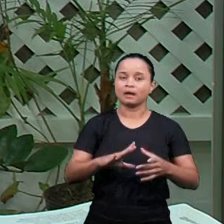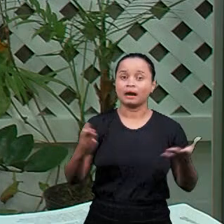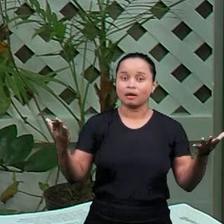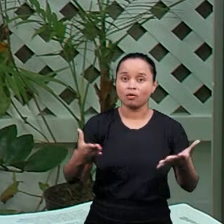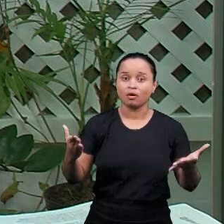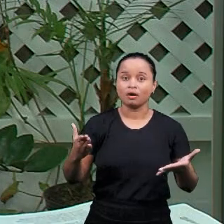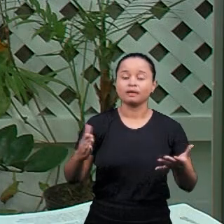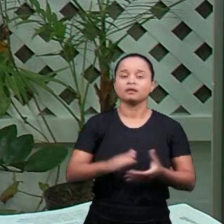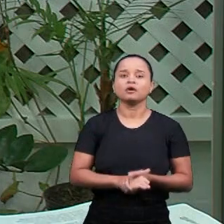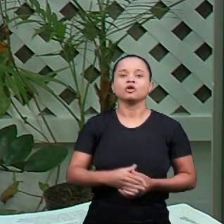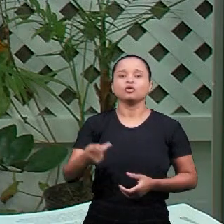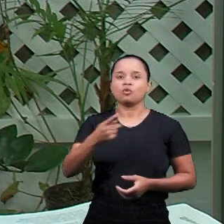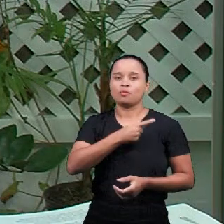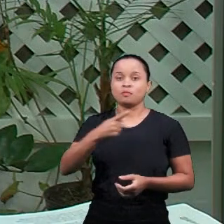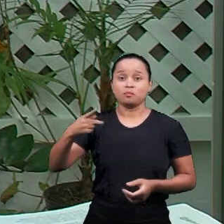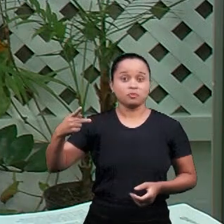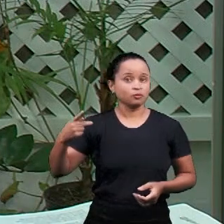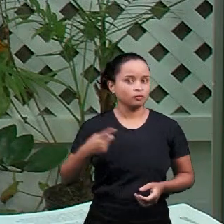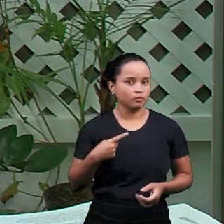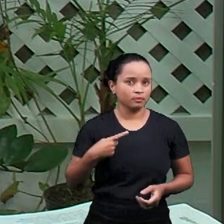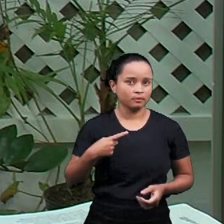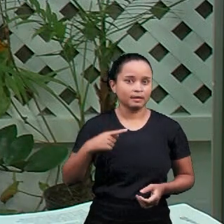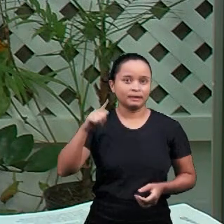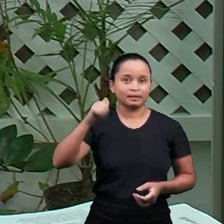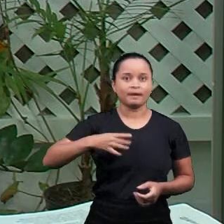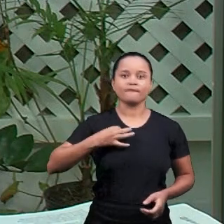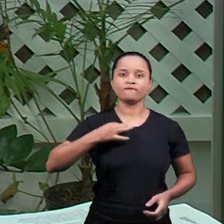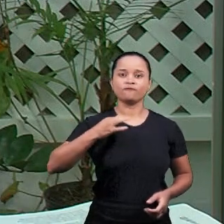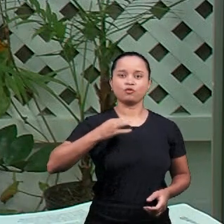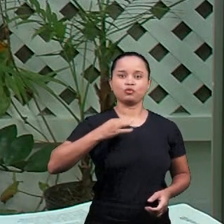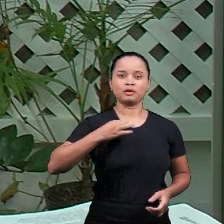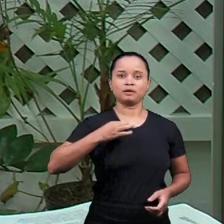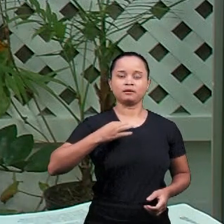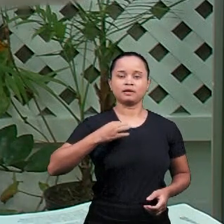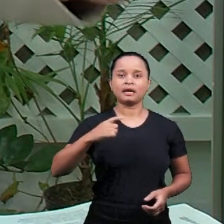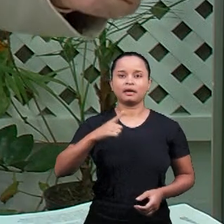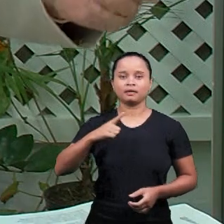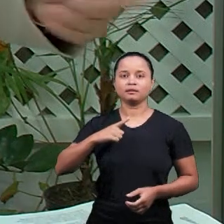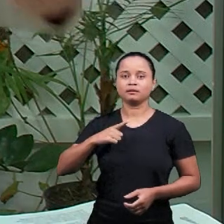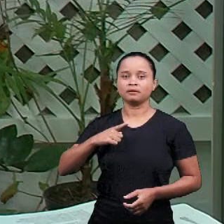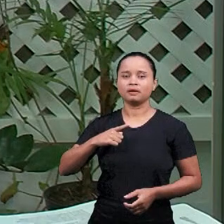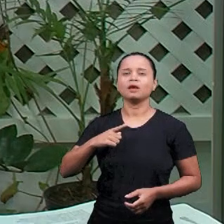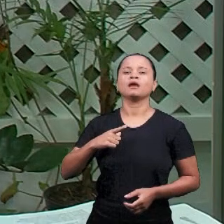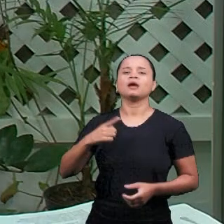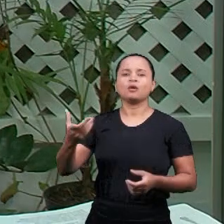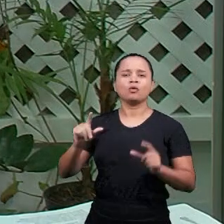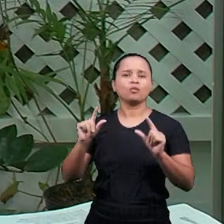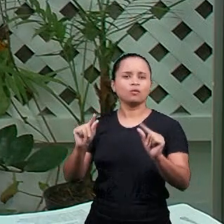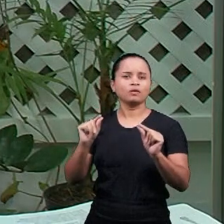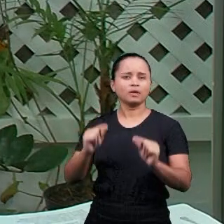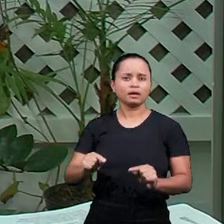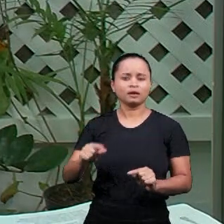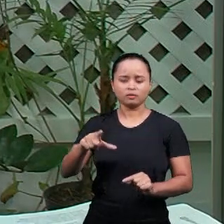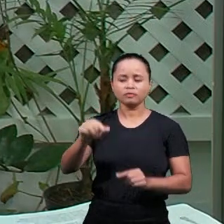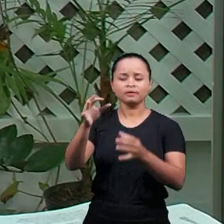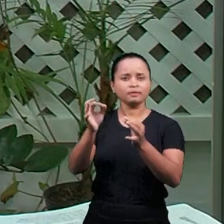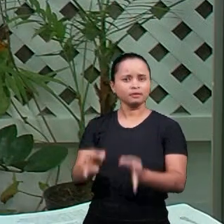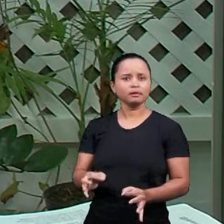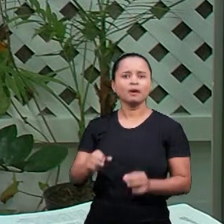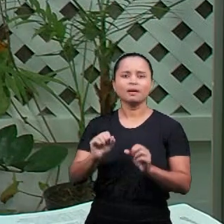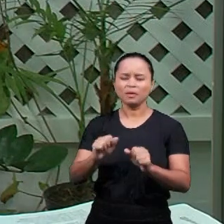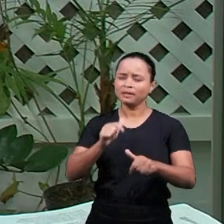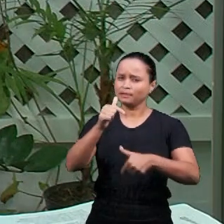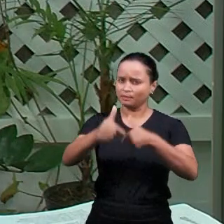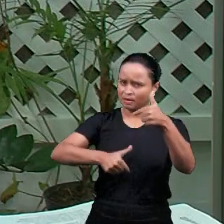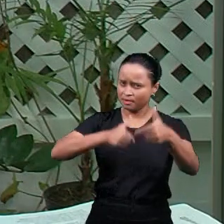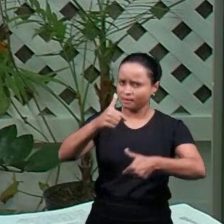rémunéré à l'Église chrétienne Maranatha, il a une position définie. L'homme peut travailler, il peut bien évidemment, et